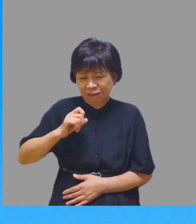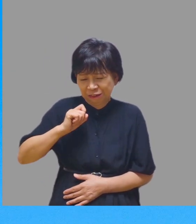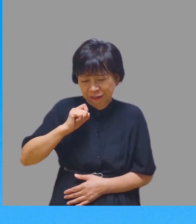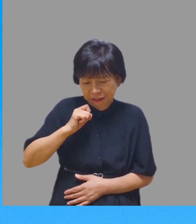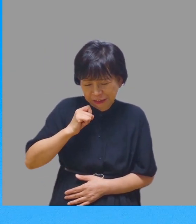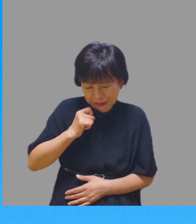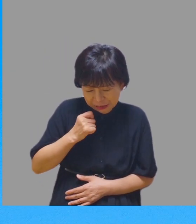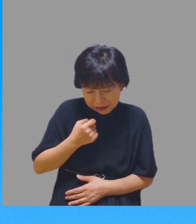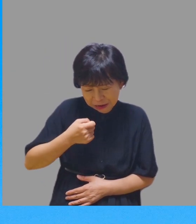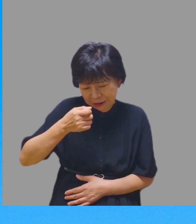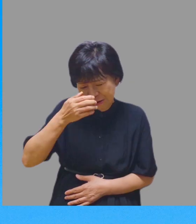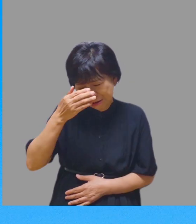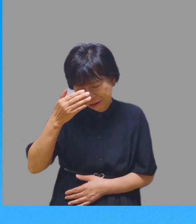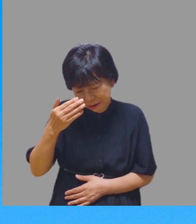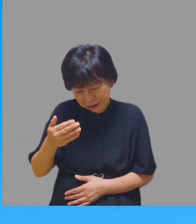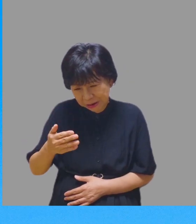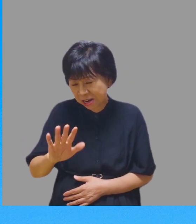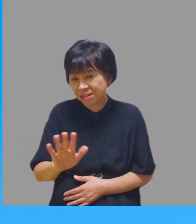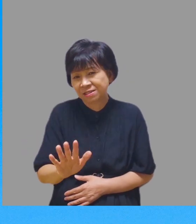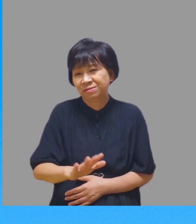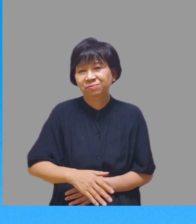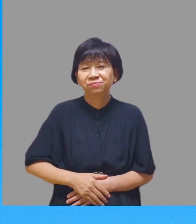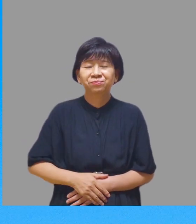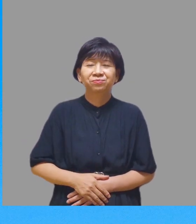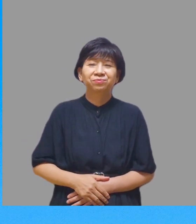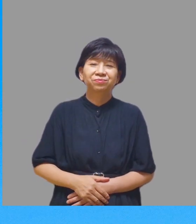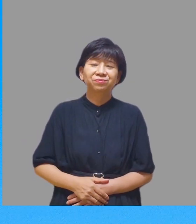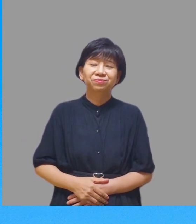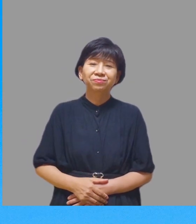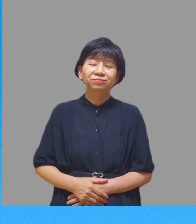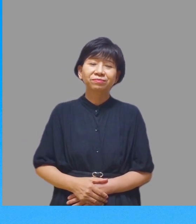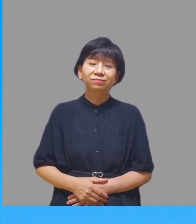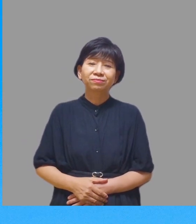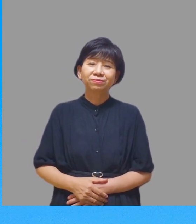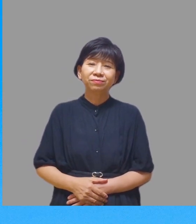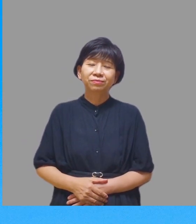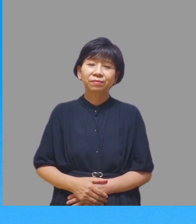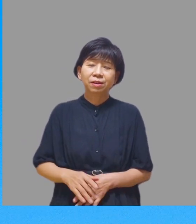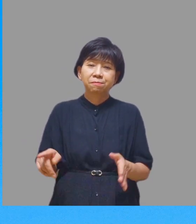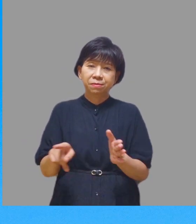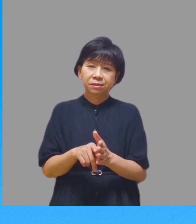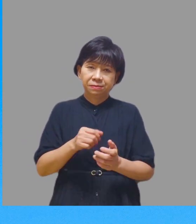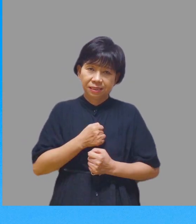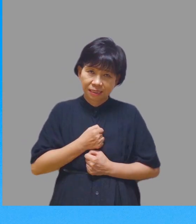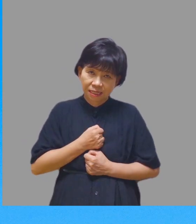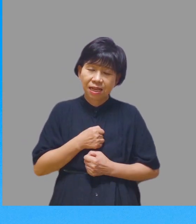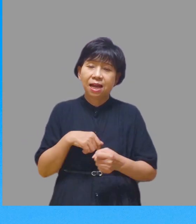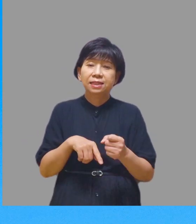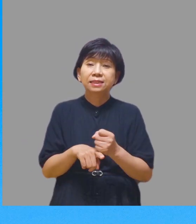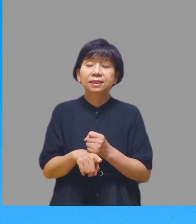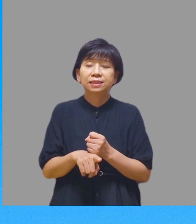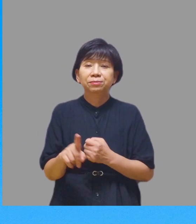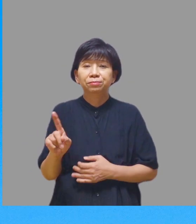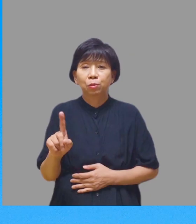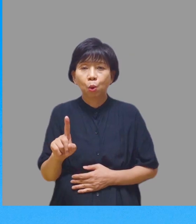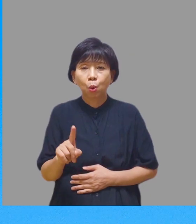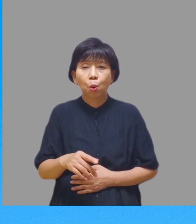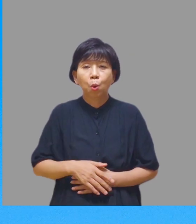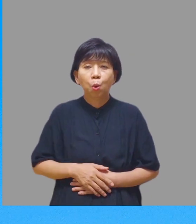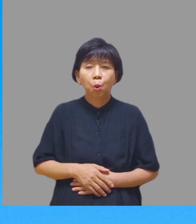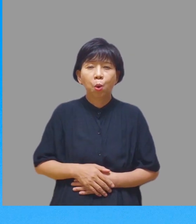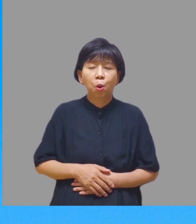거, 이런 걸 얘기하는 게 믿음을 지켰다는 말이 아니에요. 여기서 믿음을 지켰다 사도 바울이 이야기하는 건